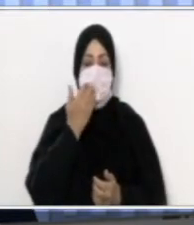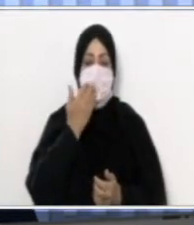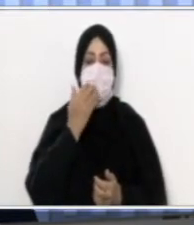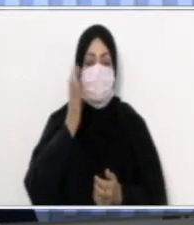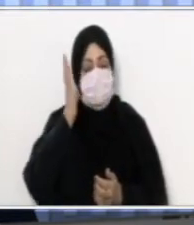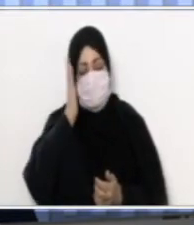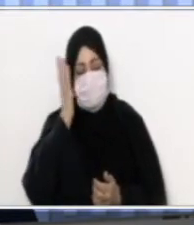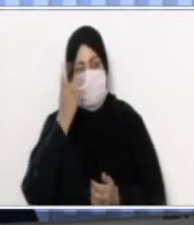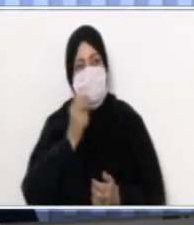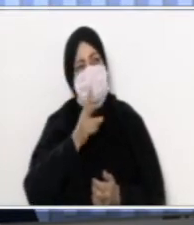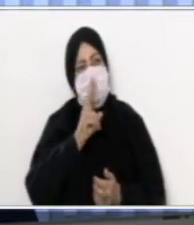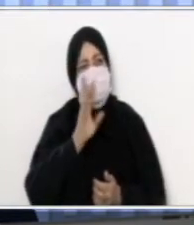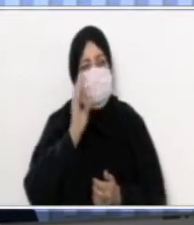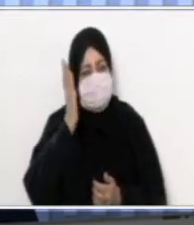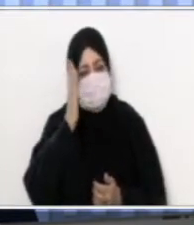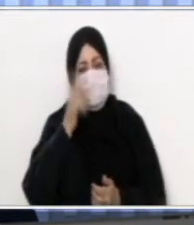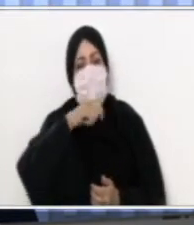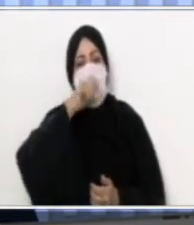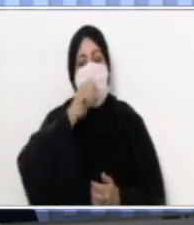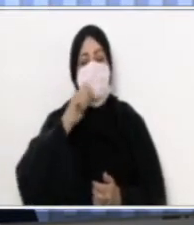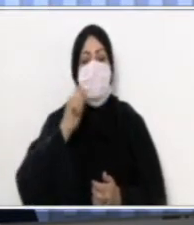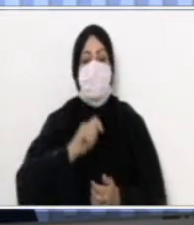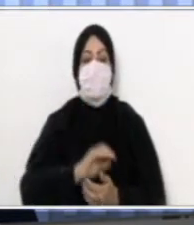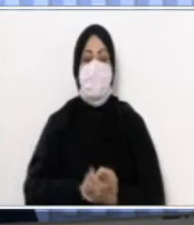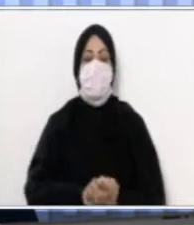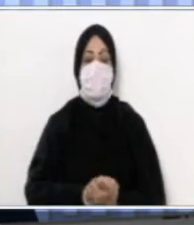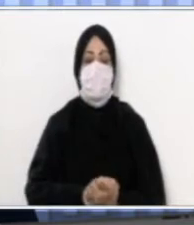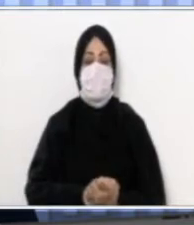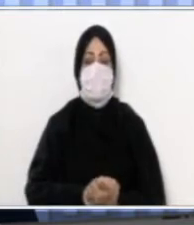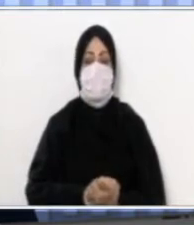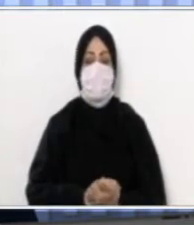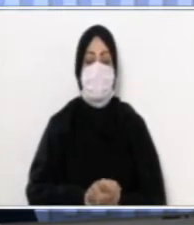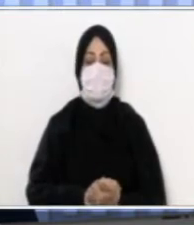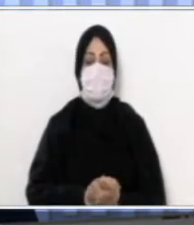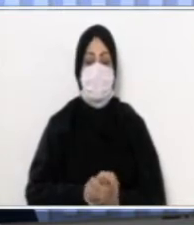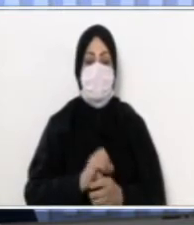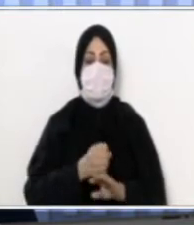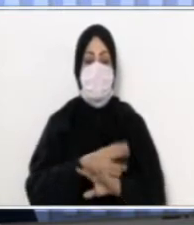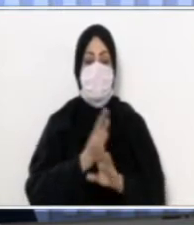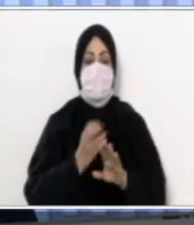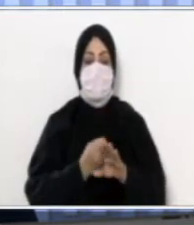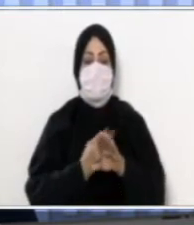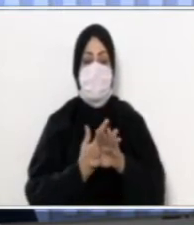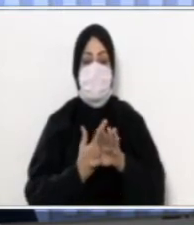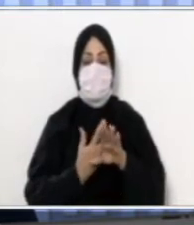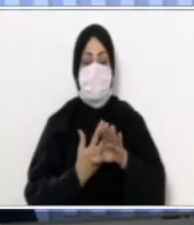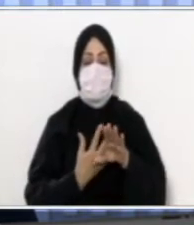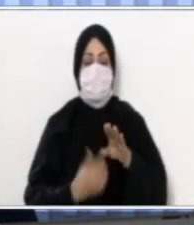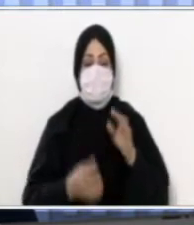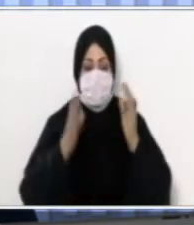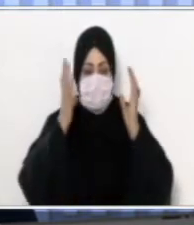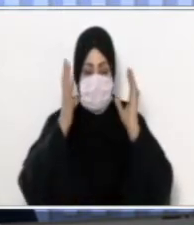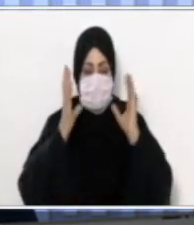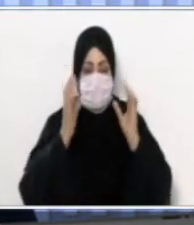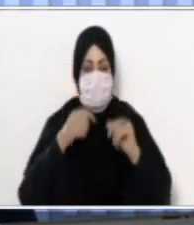الصبح والصبح الفجر ما جبت علي مني واحد هيك مصمصة كويس، وبعدين لما